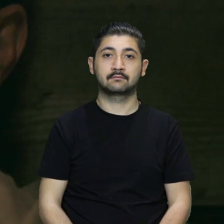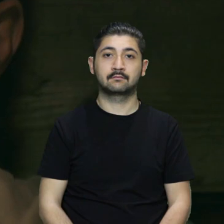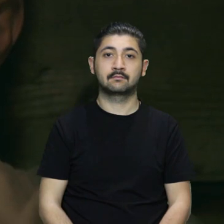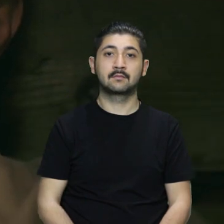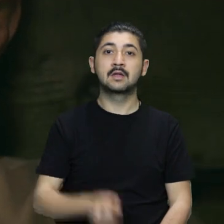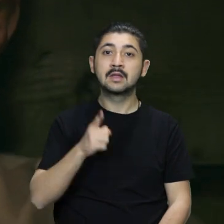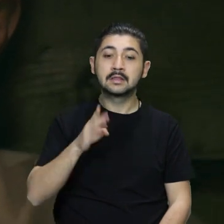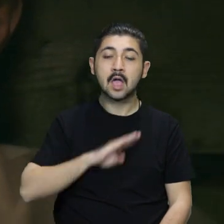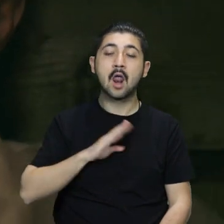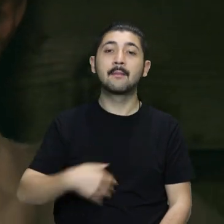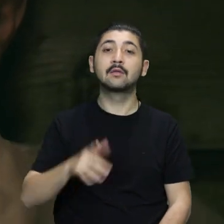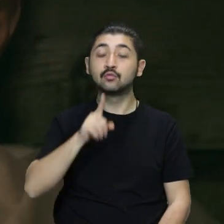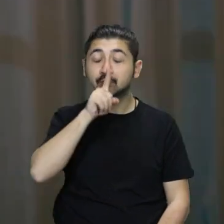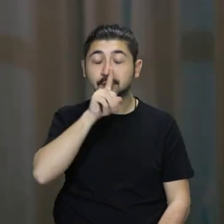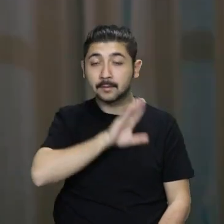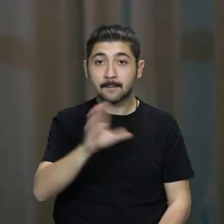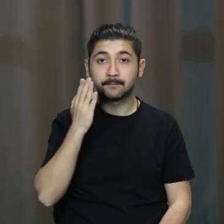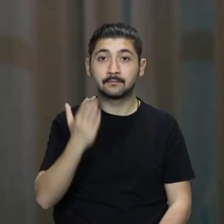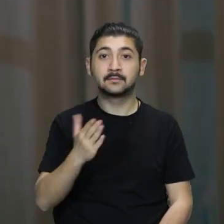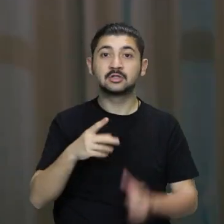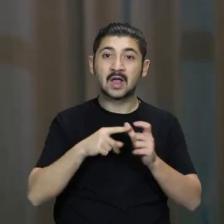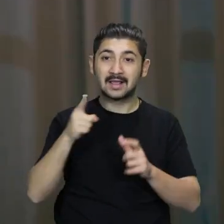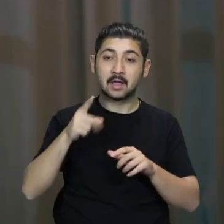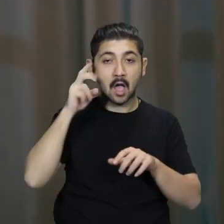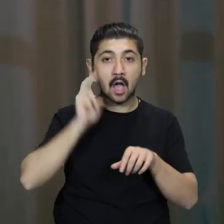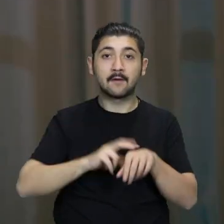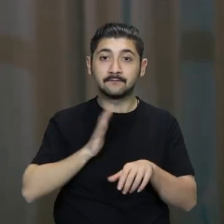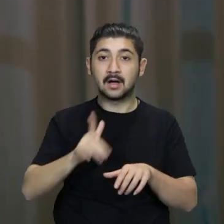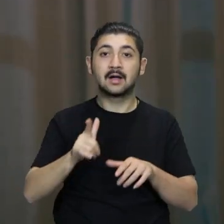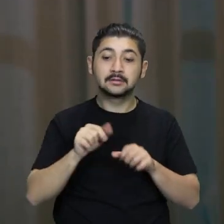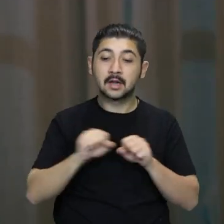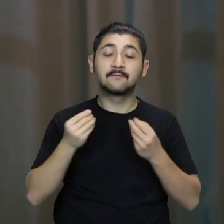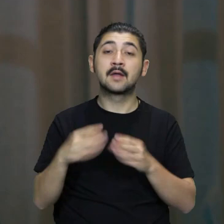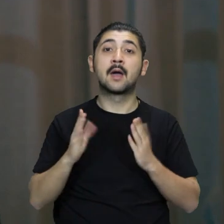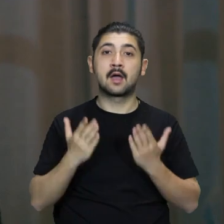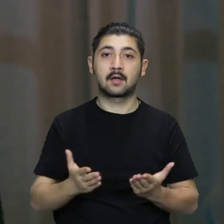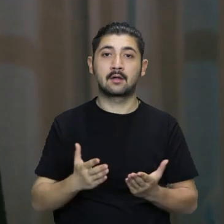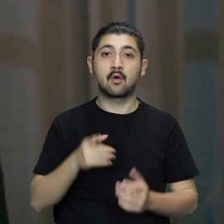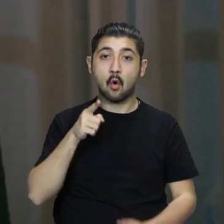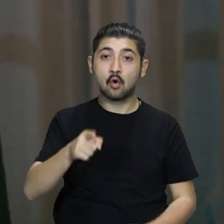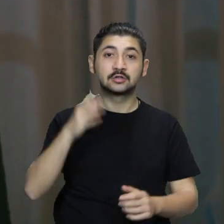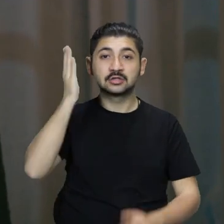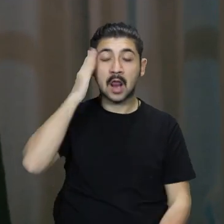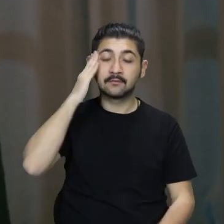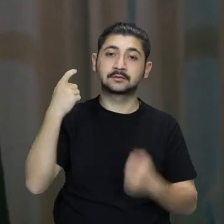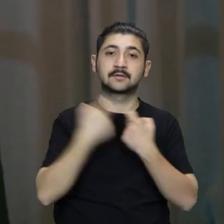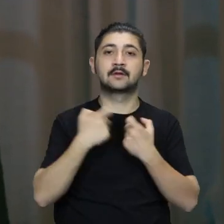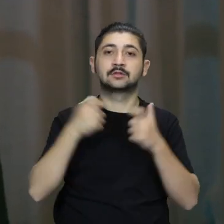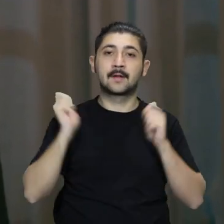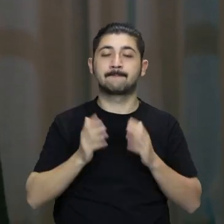Dayanamadı bu kahpeliğe. Sus artık. Şehitlerimizin hatırasını incitme. Onlar şerefiyle harp etti.